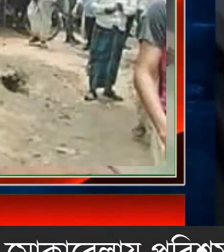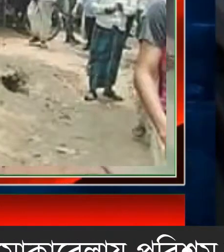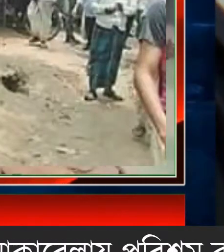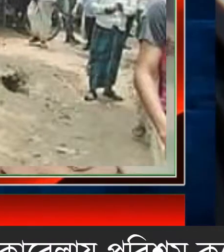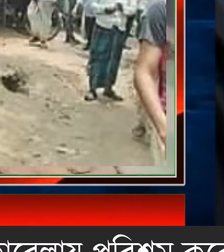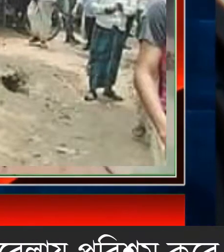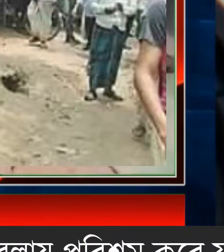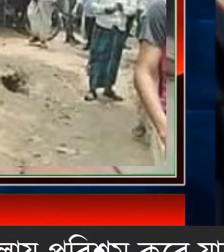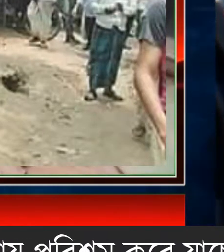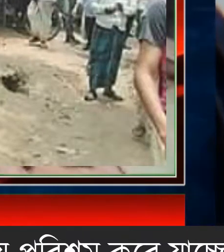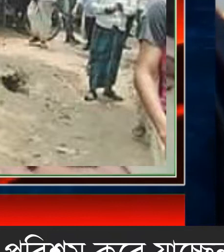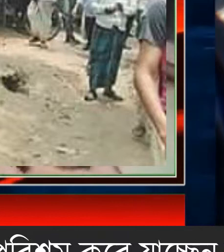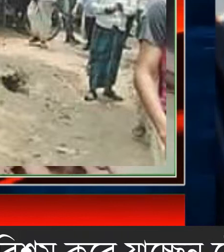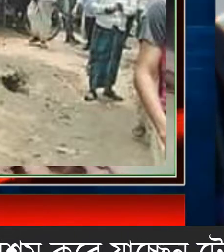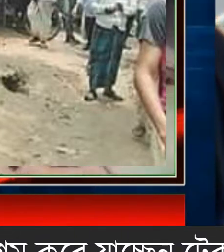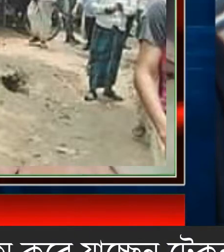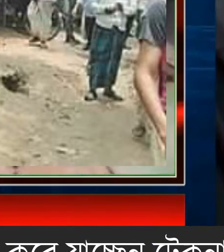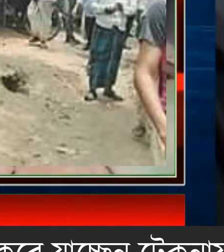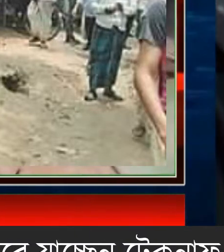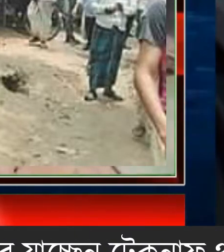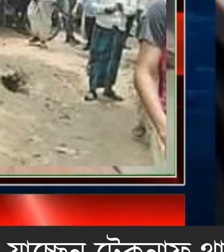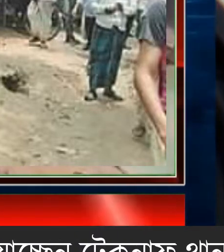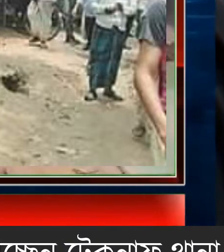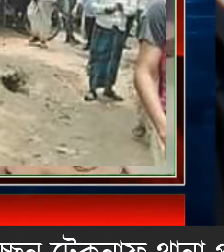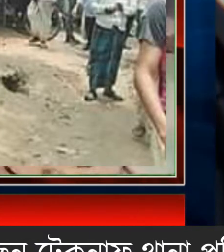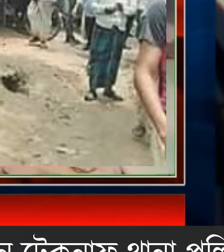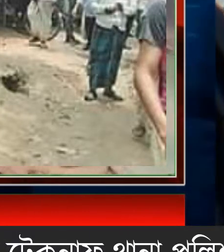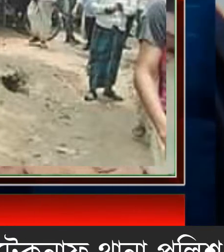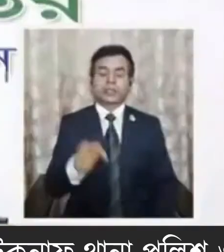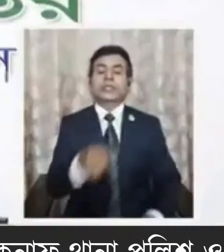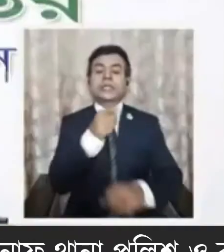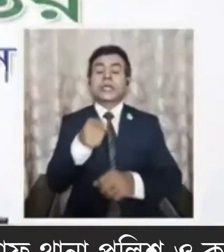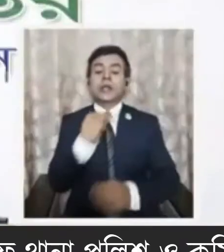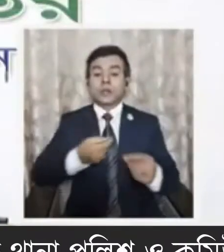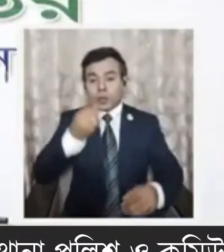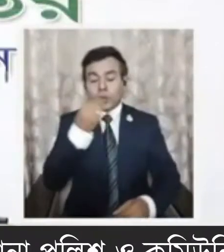মাকে নির্যাতনকারী ছেলে নাসিম গ্রেফতার। শুনছিলেন শিরোনাম, এবারে বিস্তারিত।